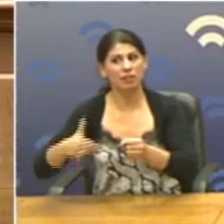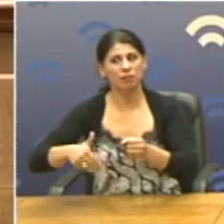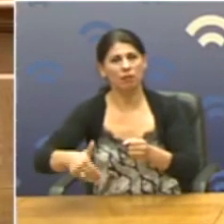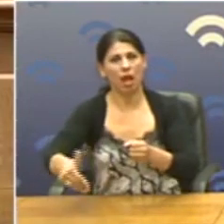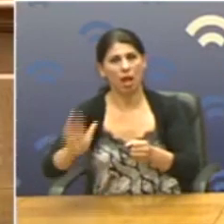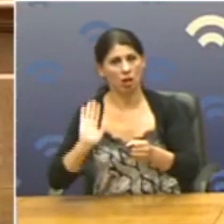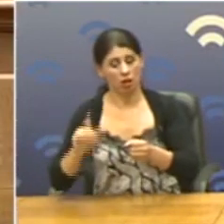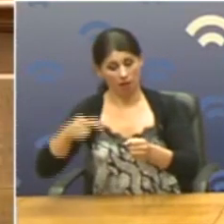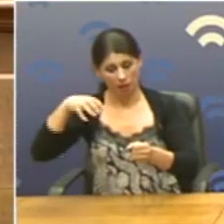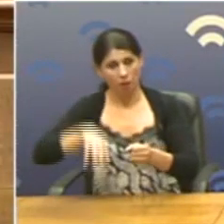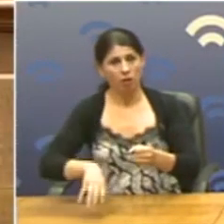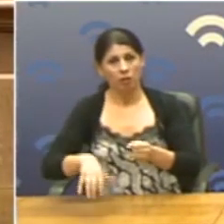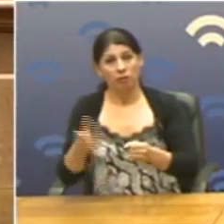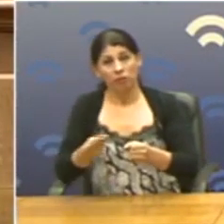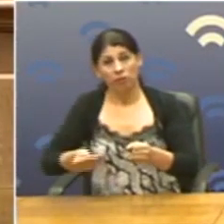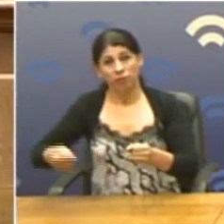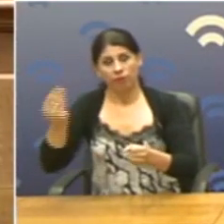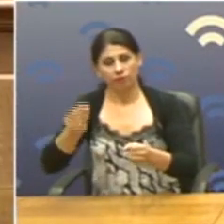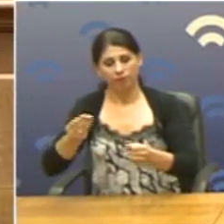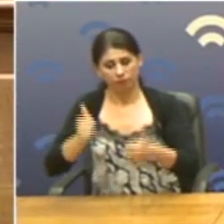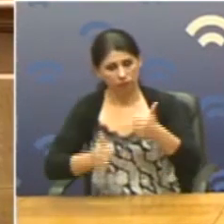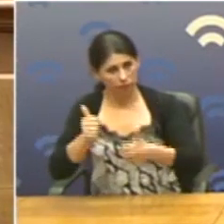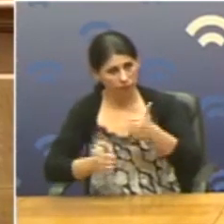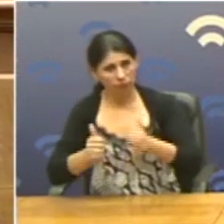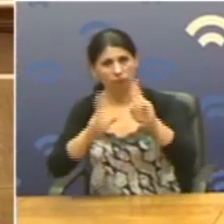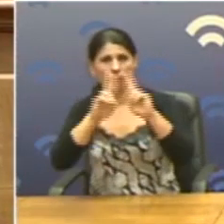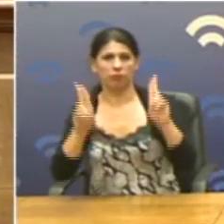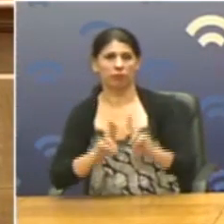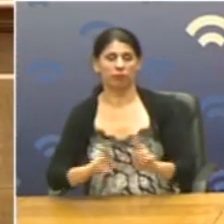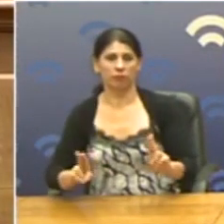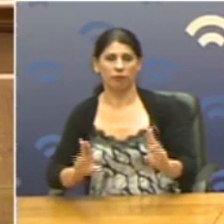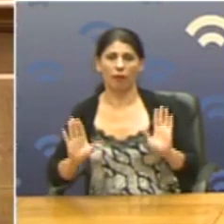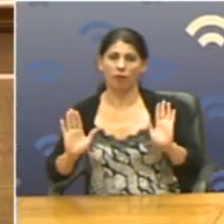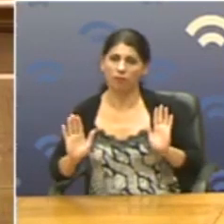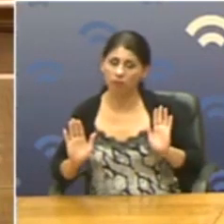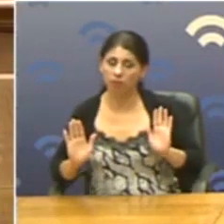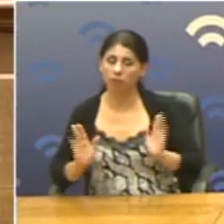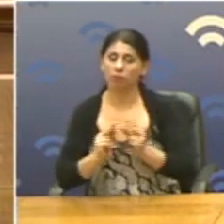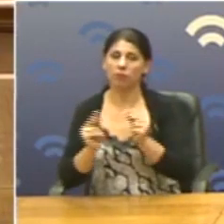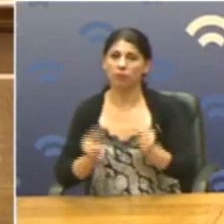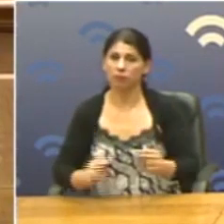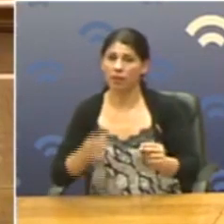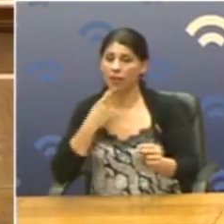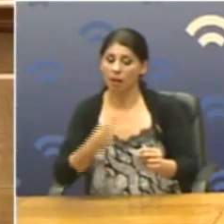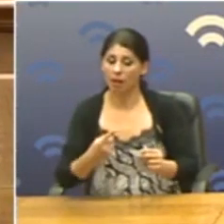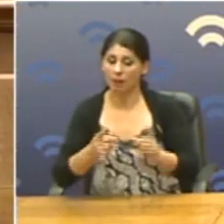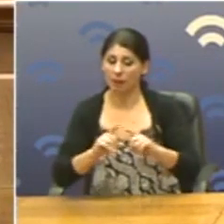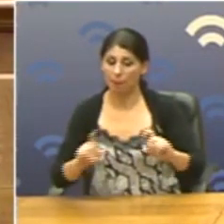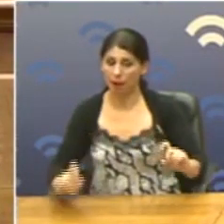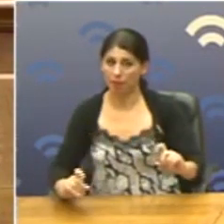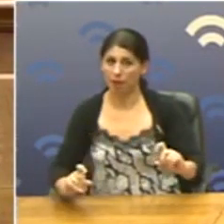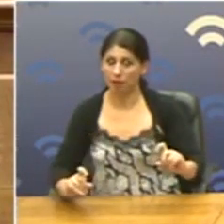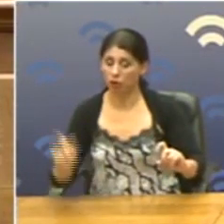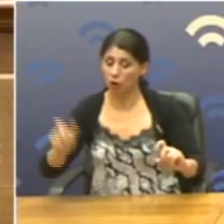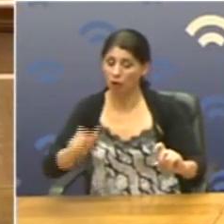μια περίοδος οξυμένων ανταγωνισμών διεθνώς. Οπότε, για να λέμε τα πράγματα με το όνομά